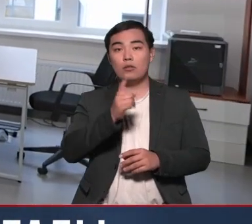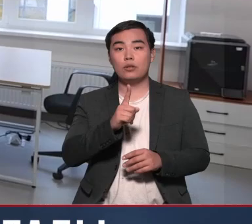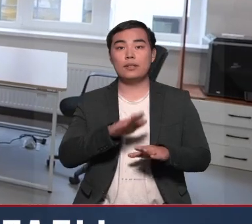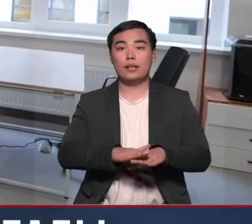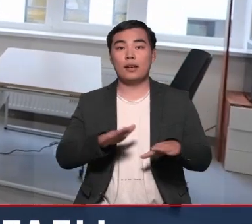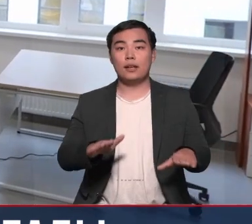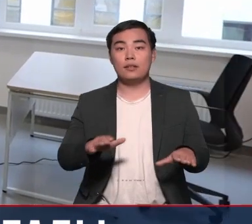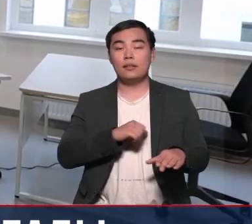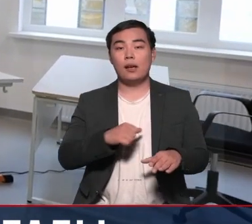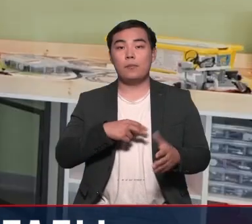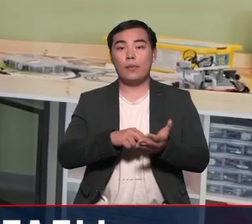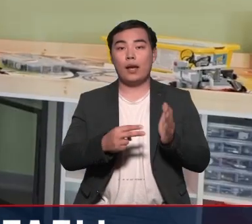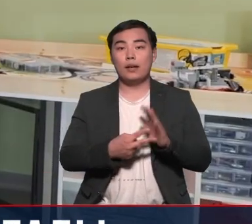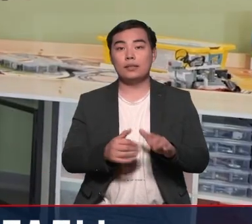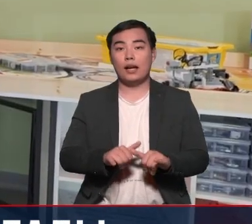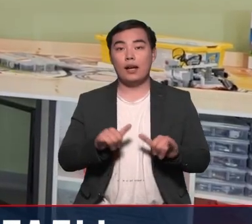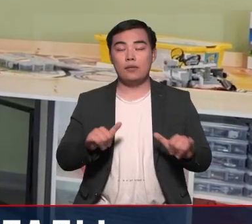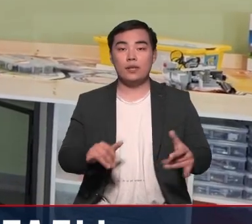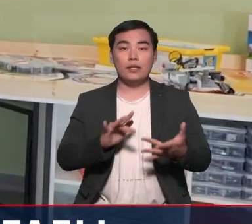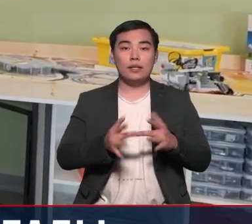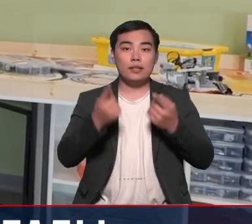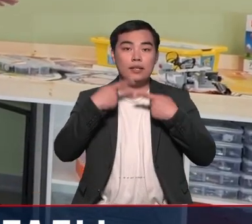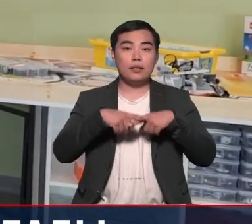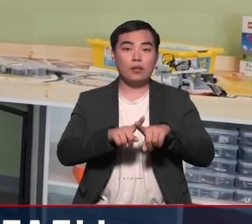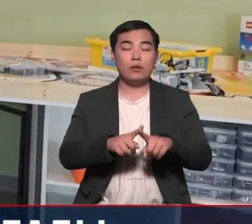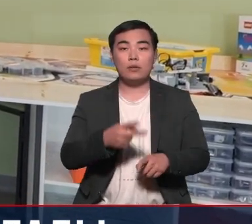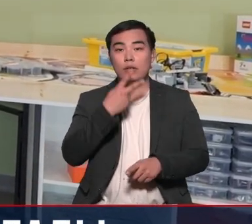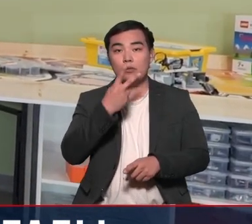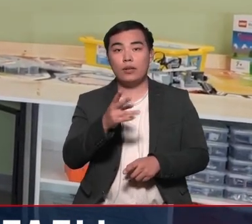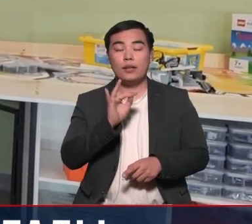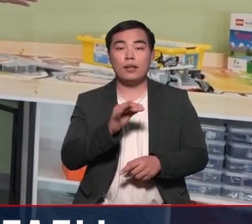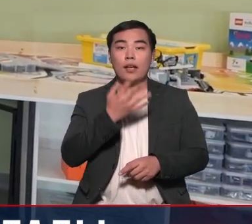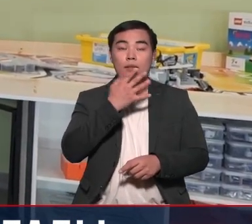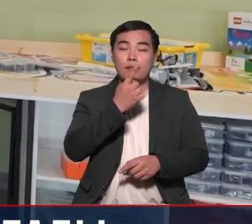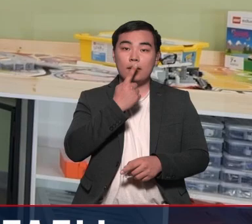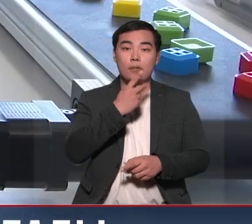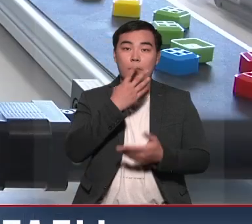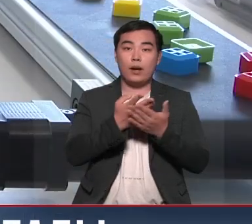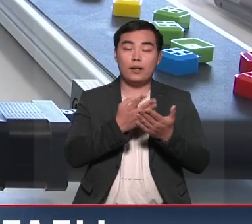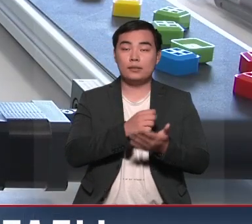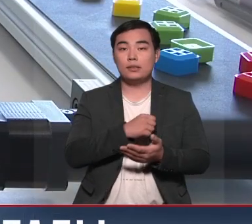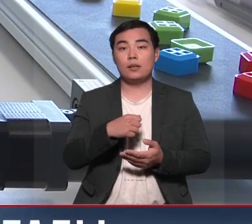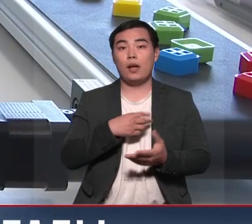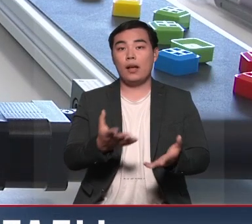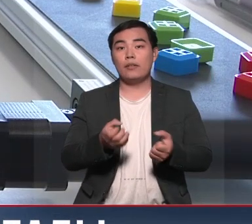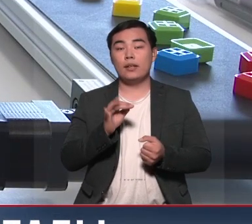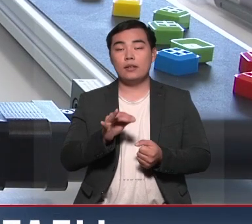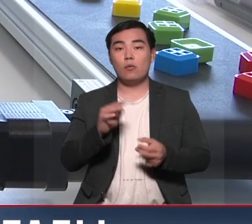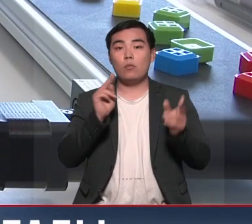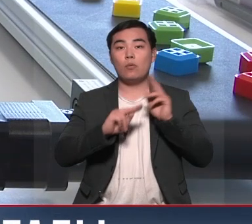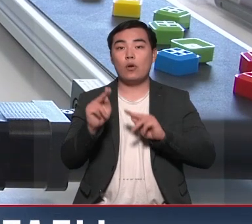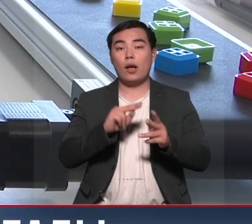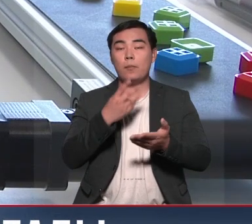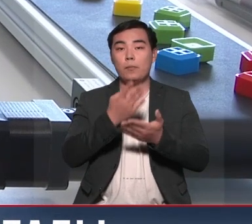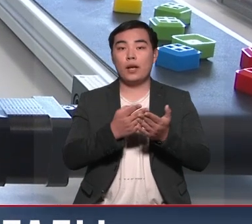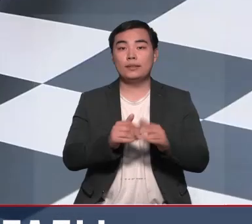оқушылардың шығармашылық дағдыларын дамыту, цифрлық технологияларды зерттеу, жасанды интеллектіні қолдану, оқуға құштар мектеп жобасын